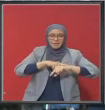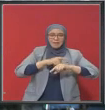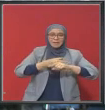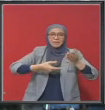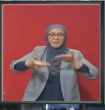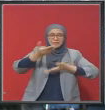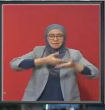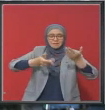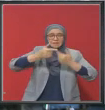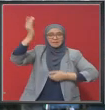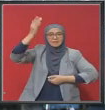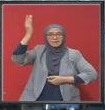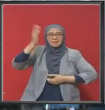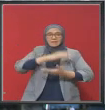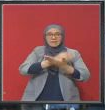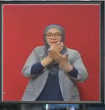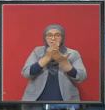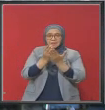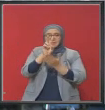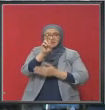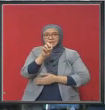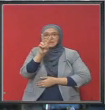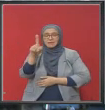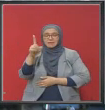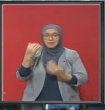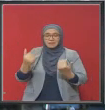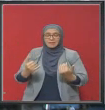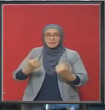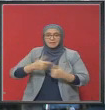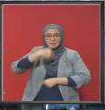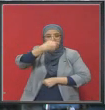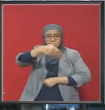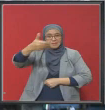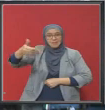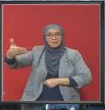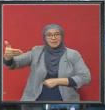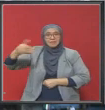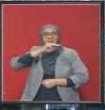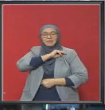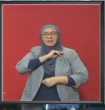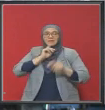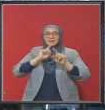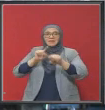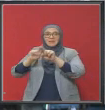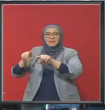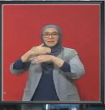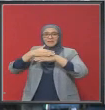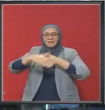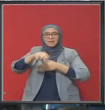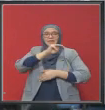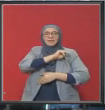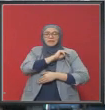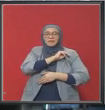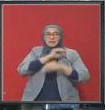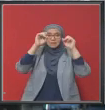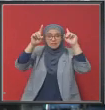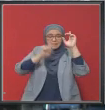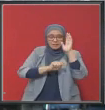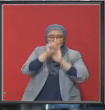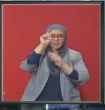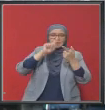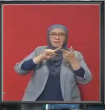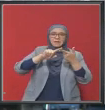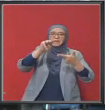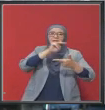ini sedikit tipis profesional setifikat dengan izin dan inisiatif ini menawarkan bakso bernilai